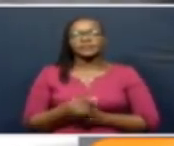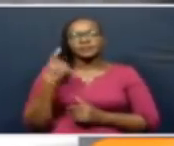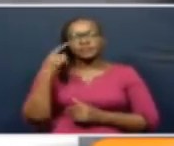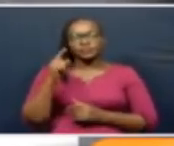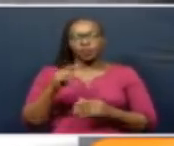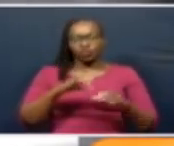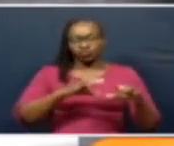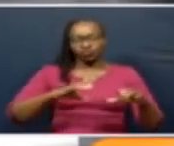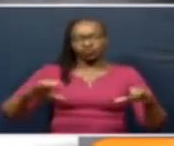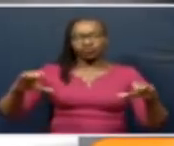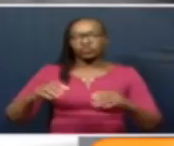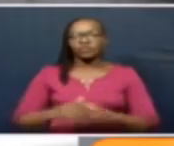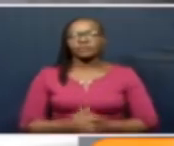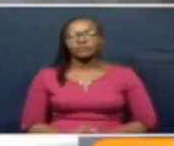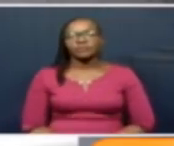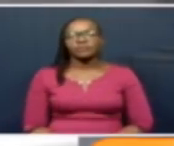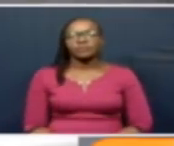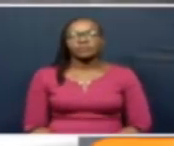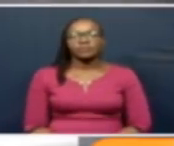kuondoa maji barabarani.